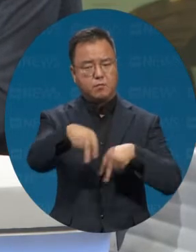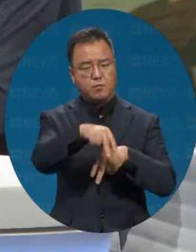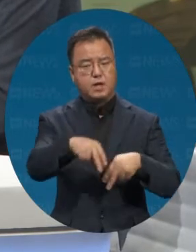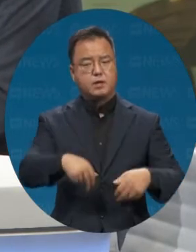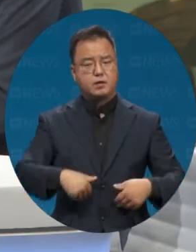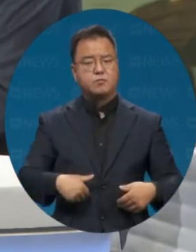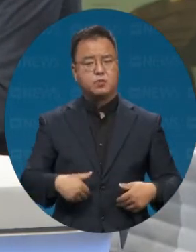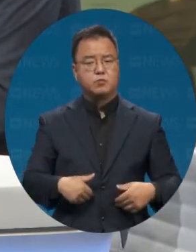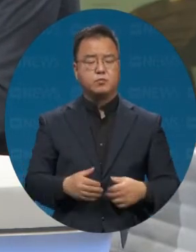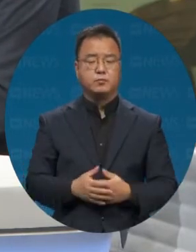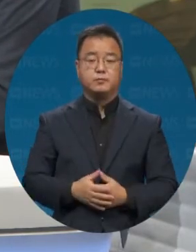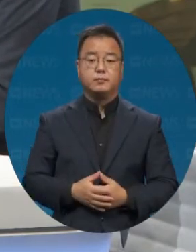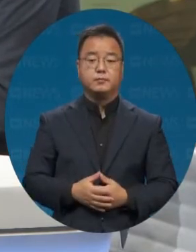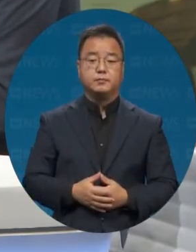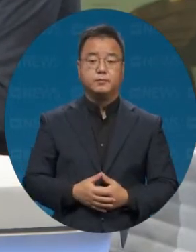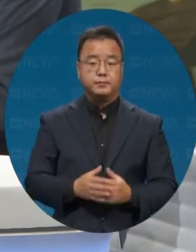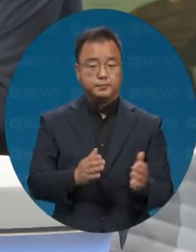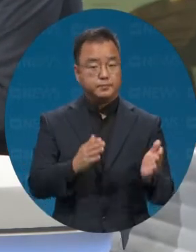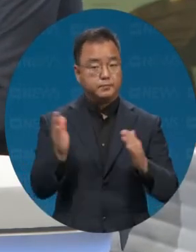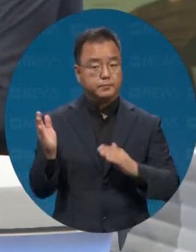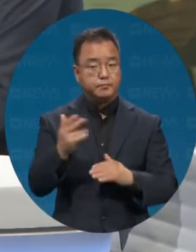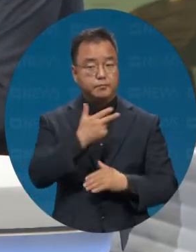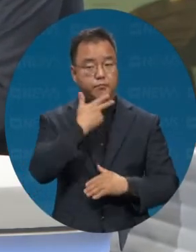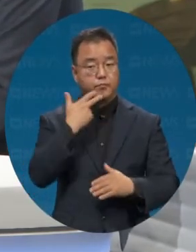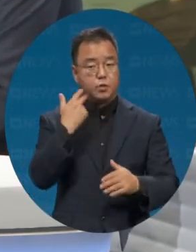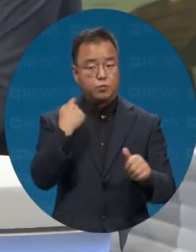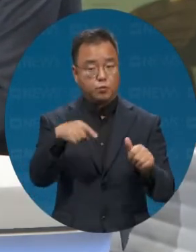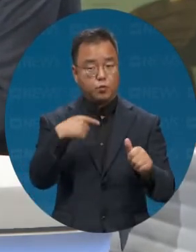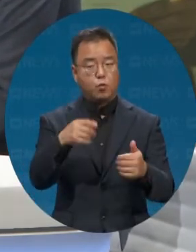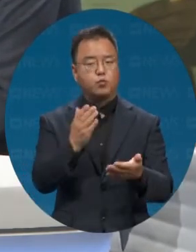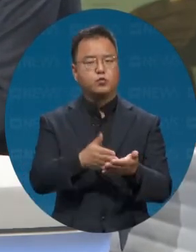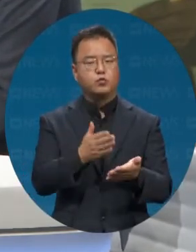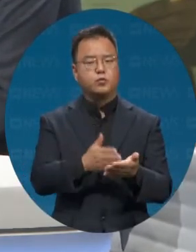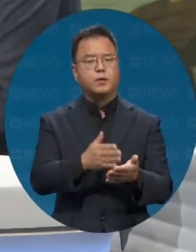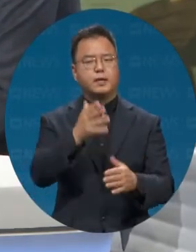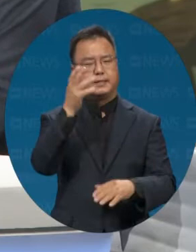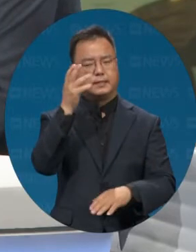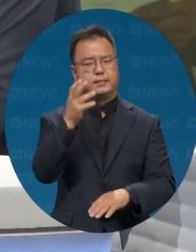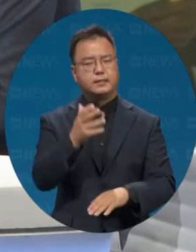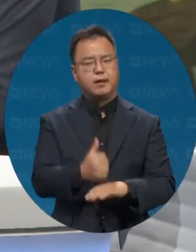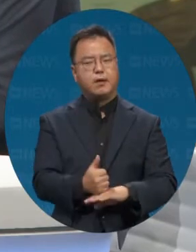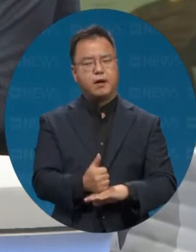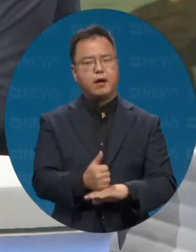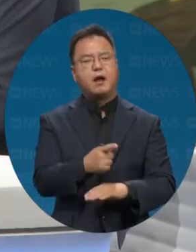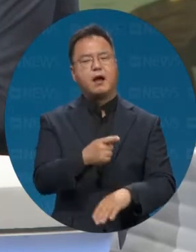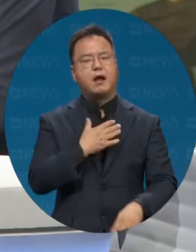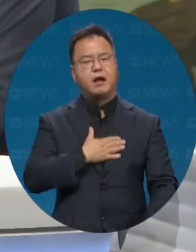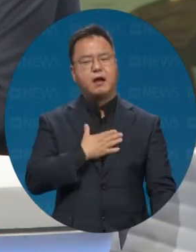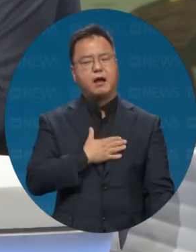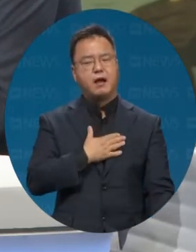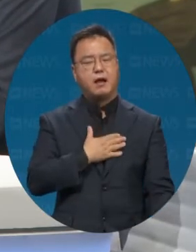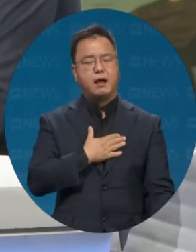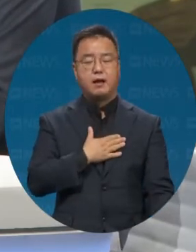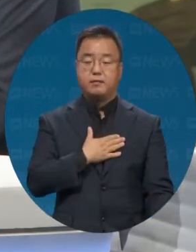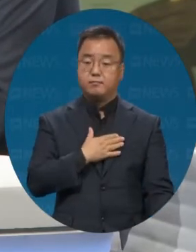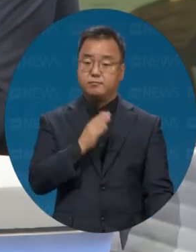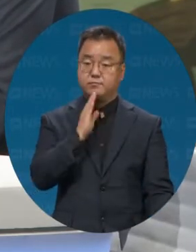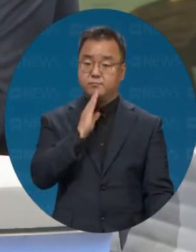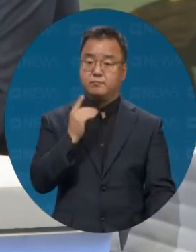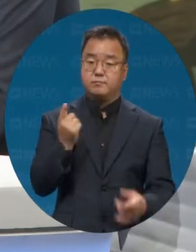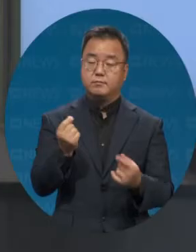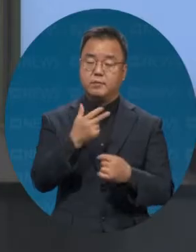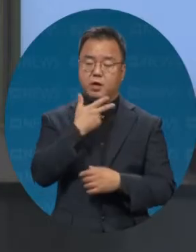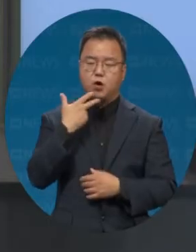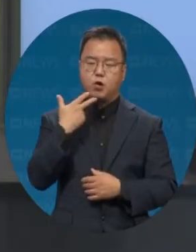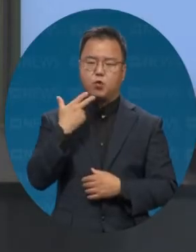생각이 듭니다 어 다음 소식도 연구 교육 소식 인데요 아 결국 이렇게 될 줄 알았죠 4 아시다시피 영국은 코나 입으로